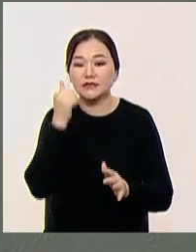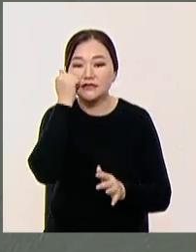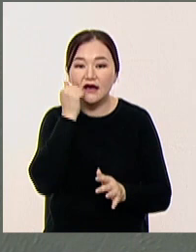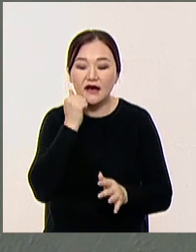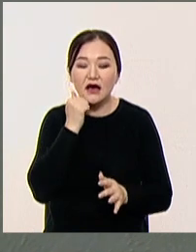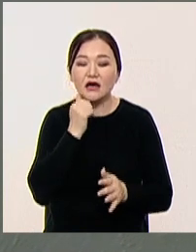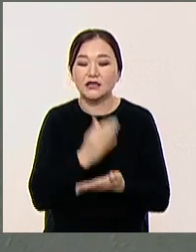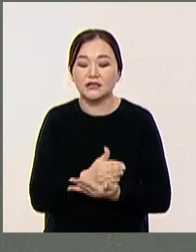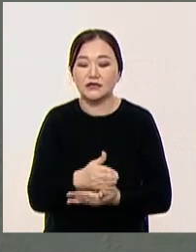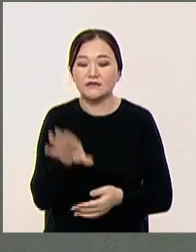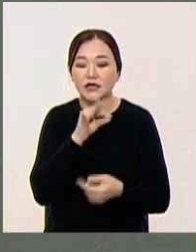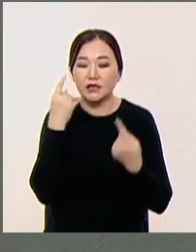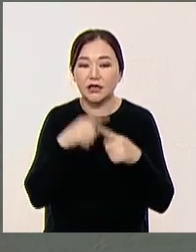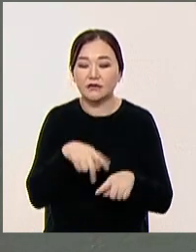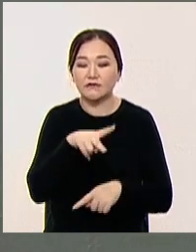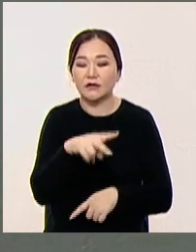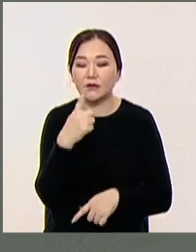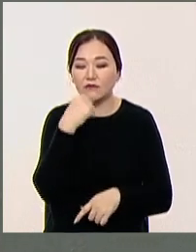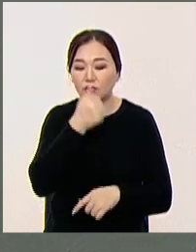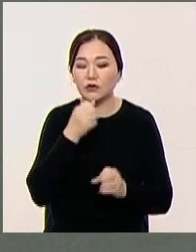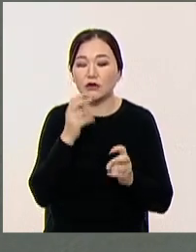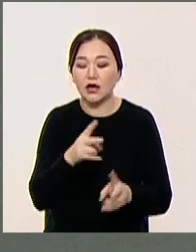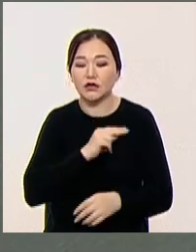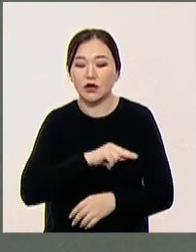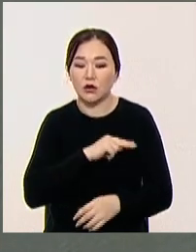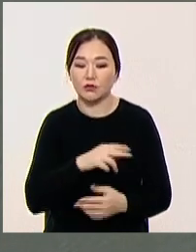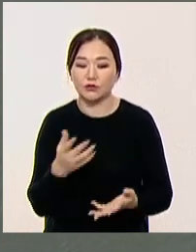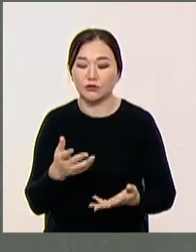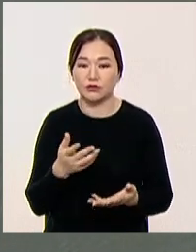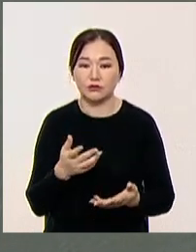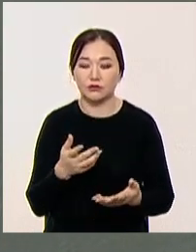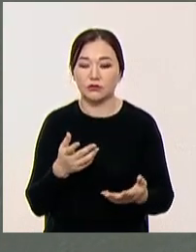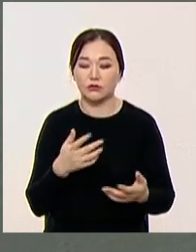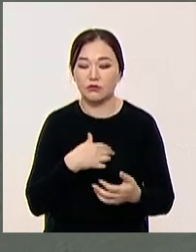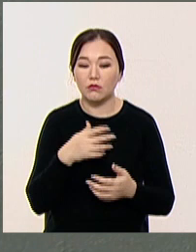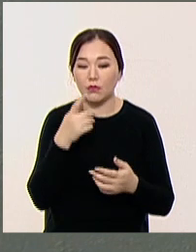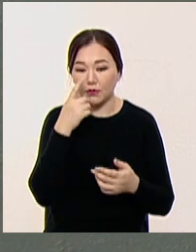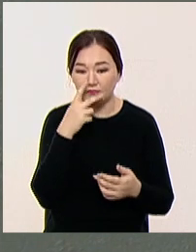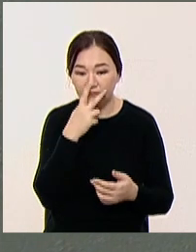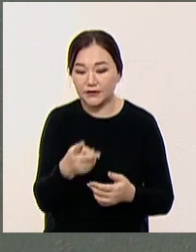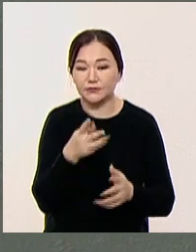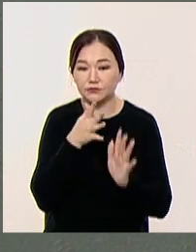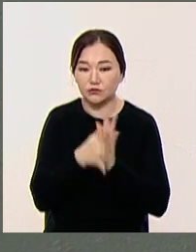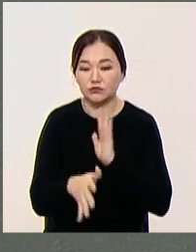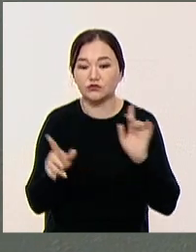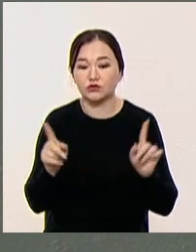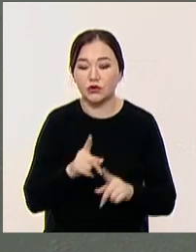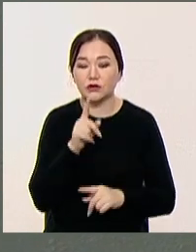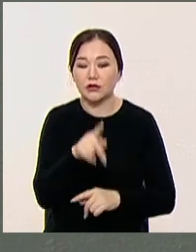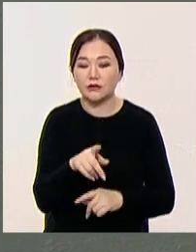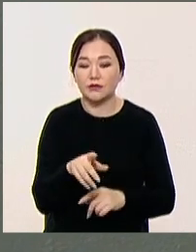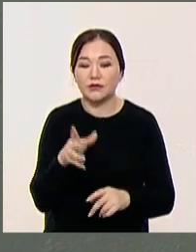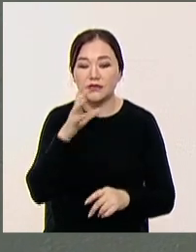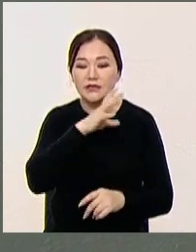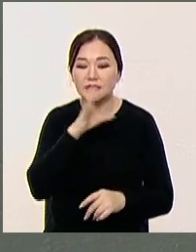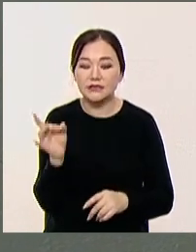и получается оборудование 2001 года, как они работают сейчас. Ну, мы буквально видим то, что там еще